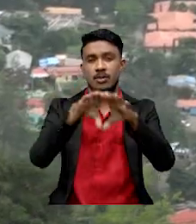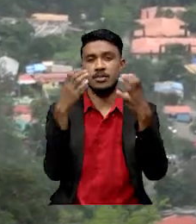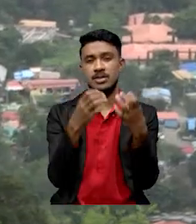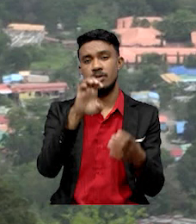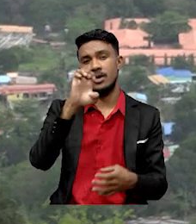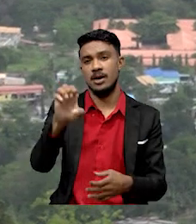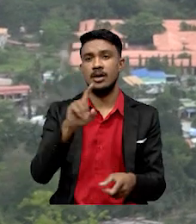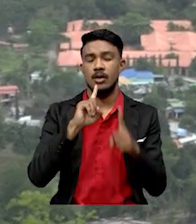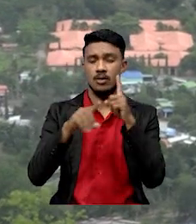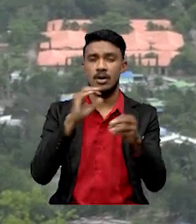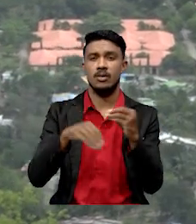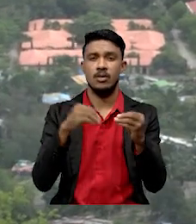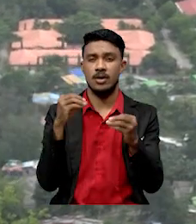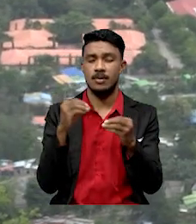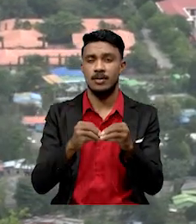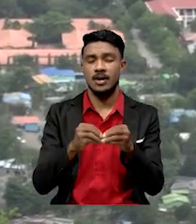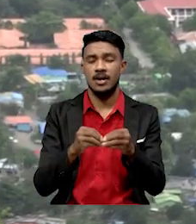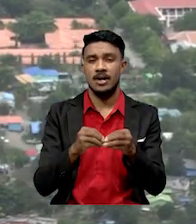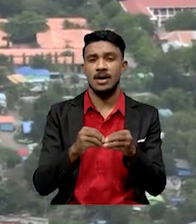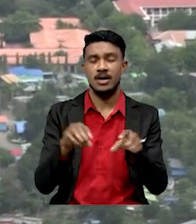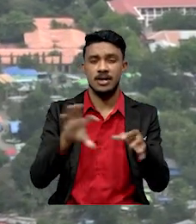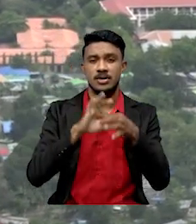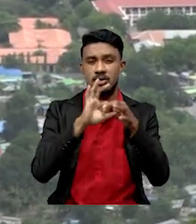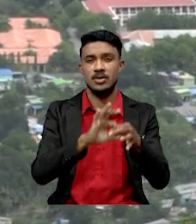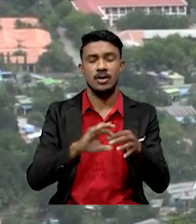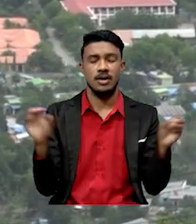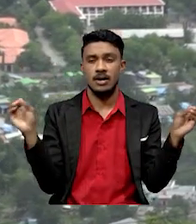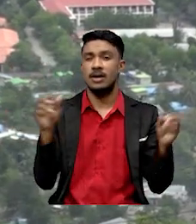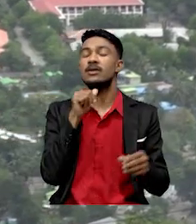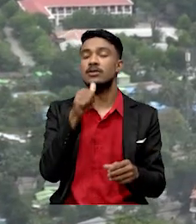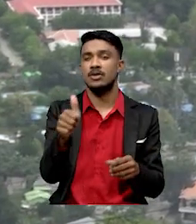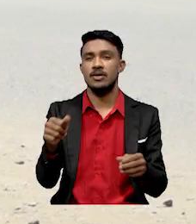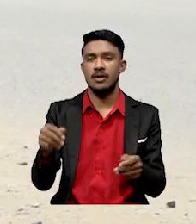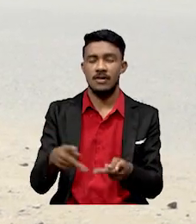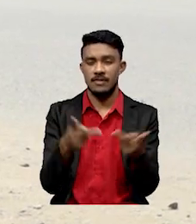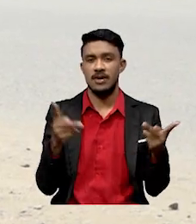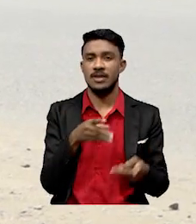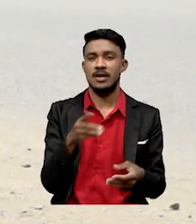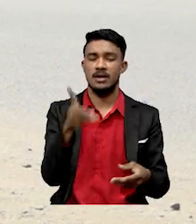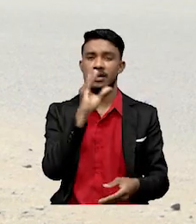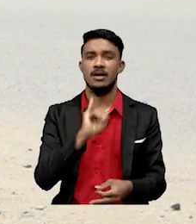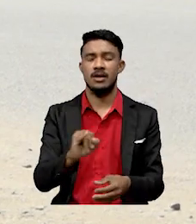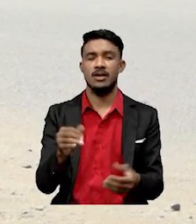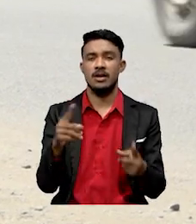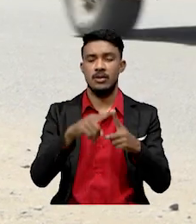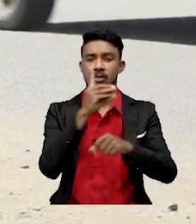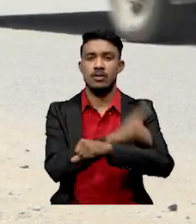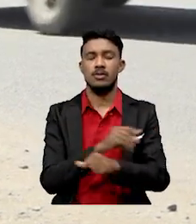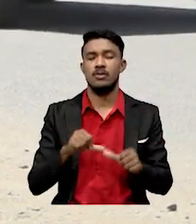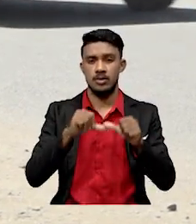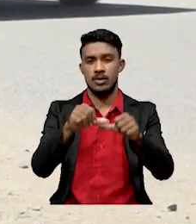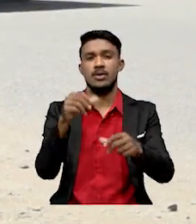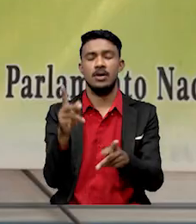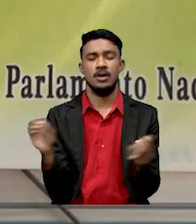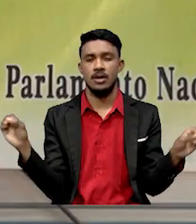trata ba assunto infraestrutura mos, lamenta o condição cidade dele, nebe torren lorong continua desorganizado. Ba deputado